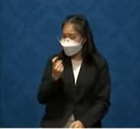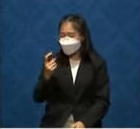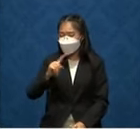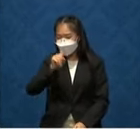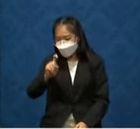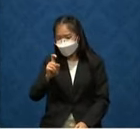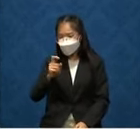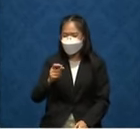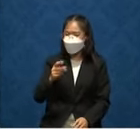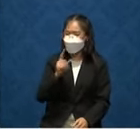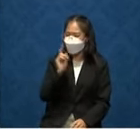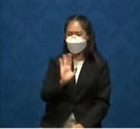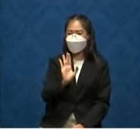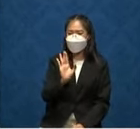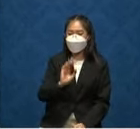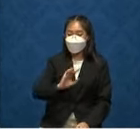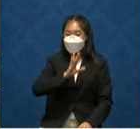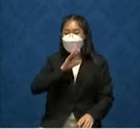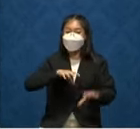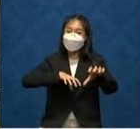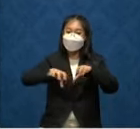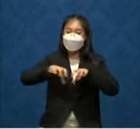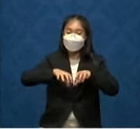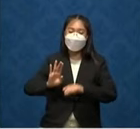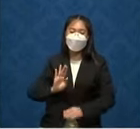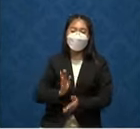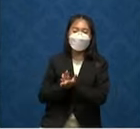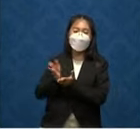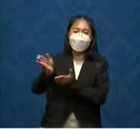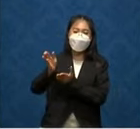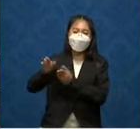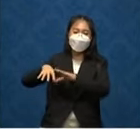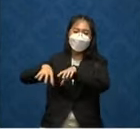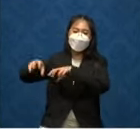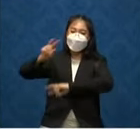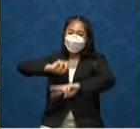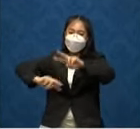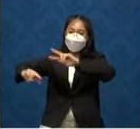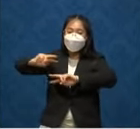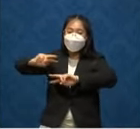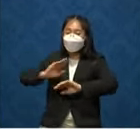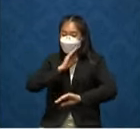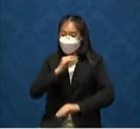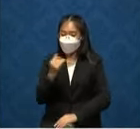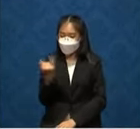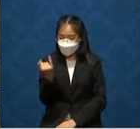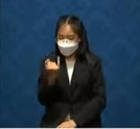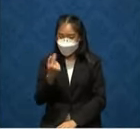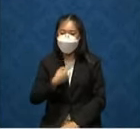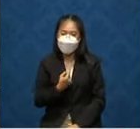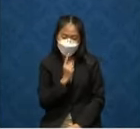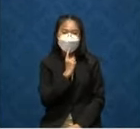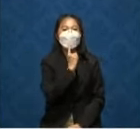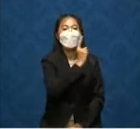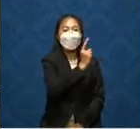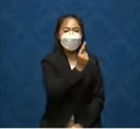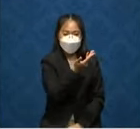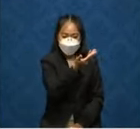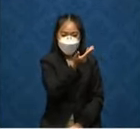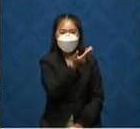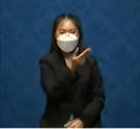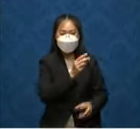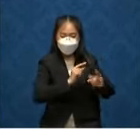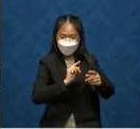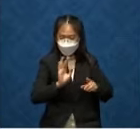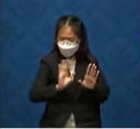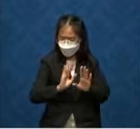มัปหาร Code ก็ไปเลยอาษบิหา เข้าไม่ดี ไปลทุกกวโท่เรามนเยี่ม